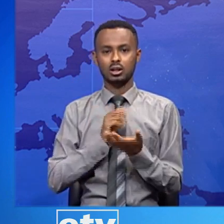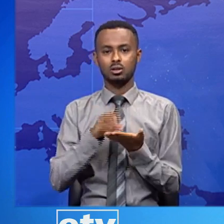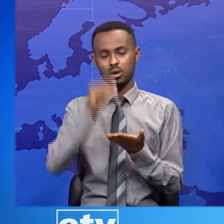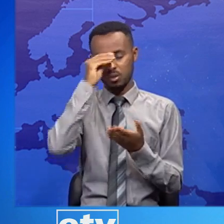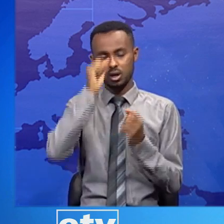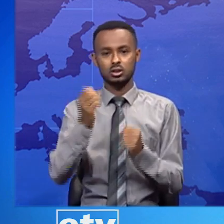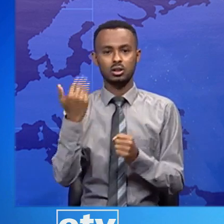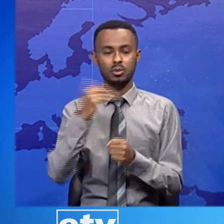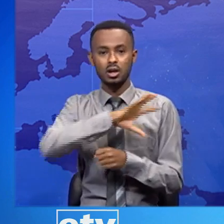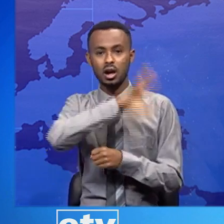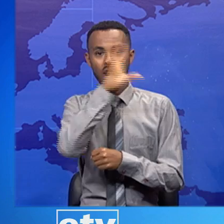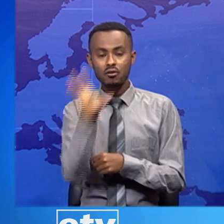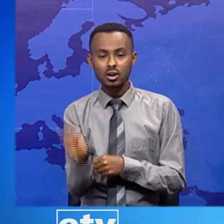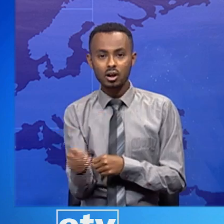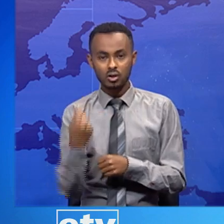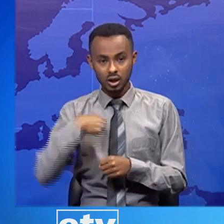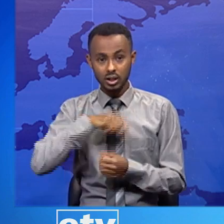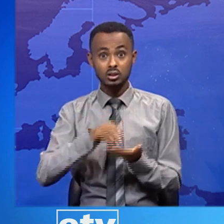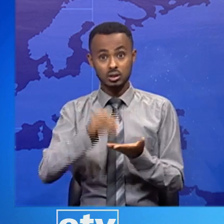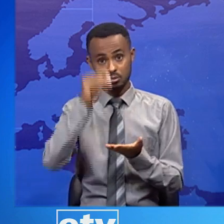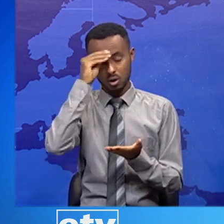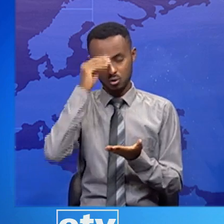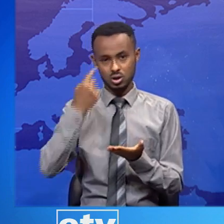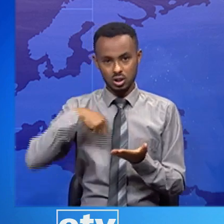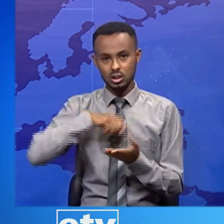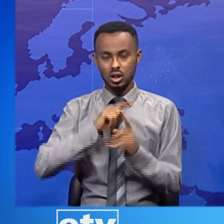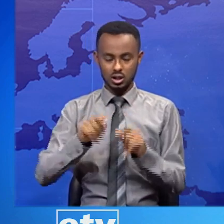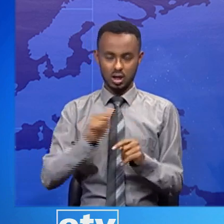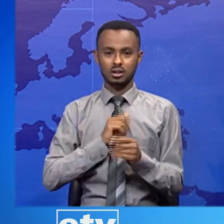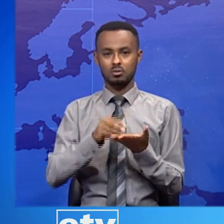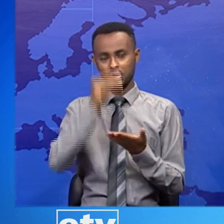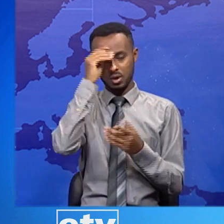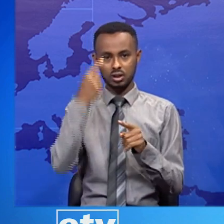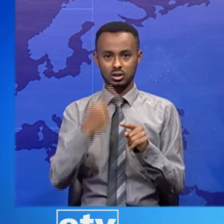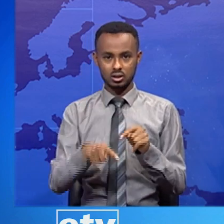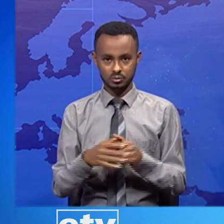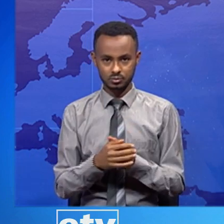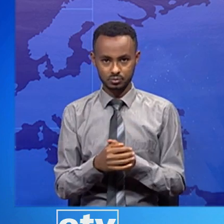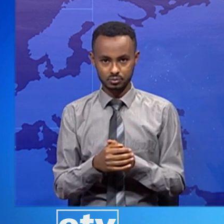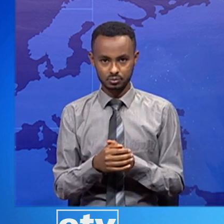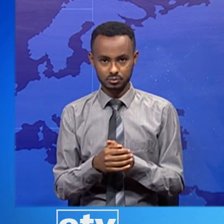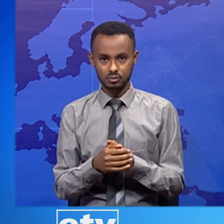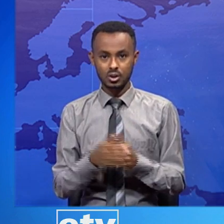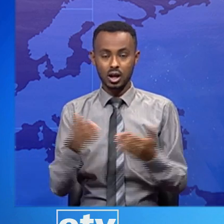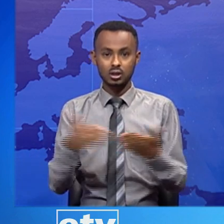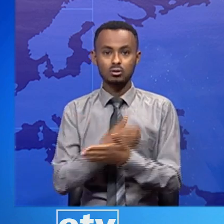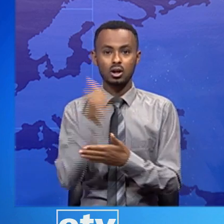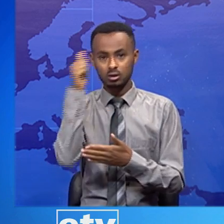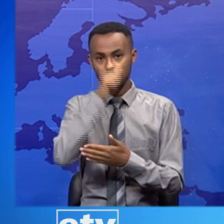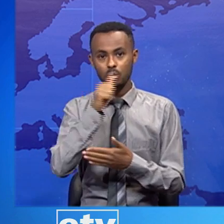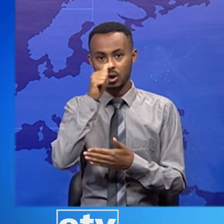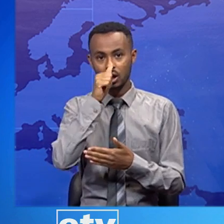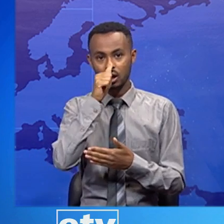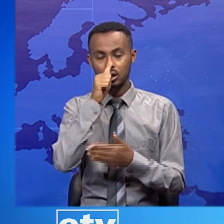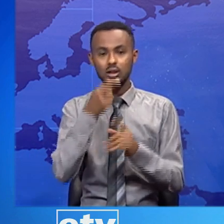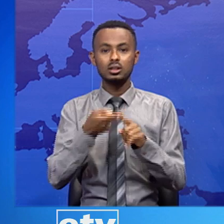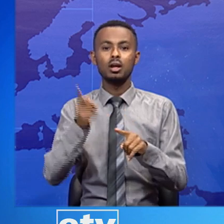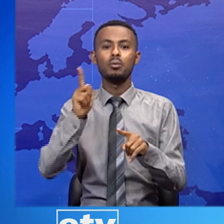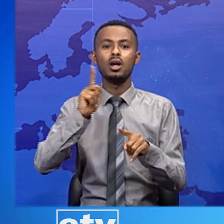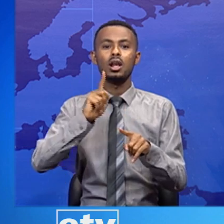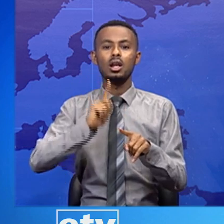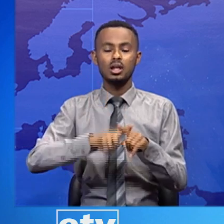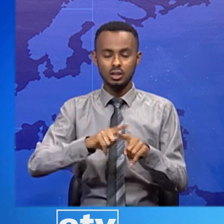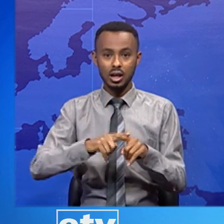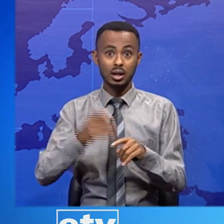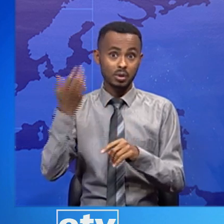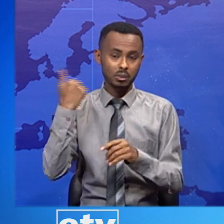የምንችለው ከራሳችን መማር እንችል ነበር። አፍሪካውያኖች ከኛ ሲማሩ እኛ ግን ከኛ መማር አልቻለም። የአዲስ ኢትዮጵያ